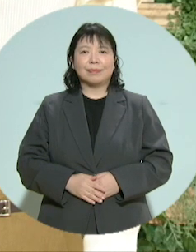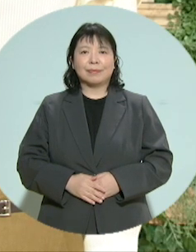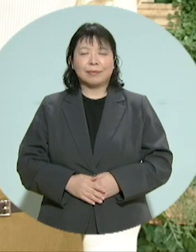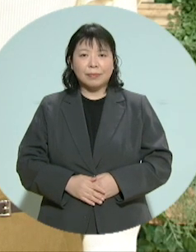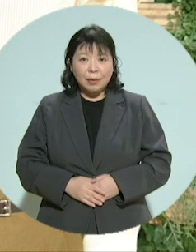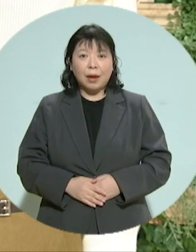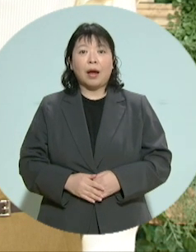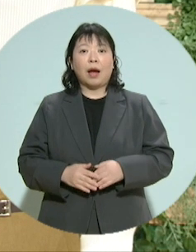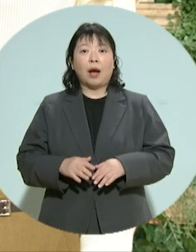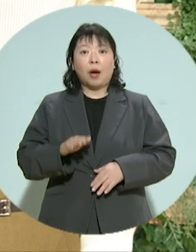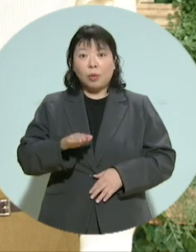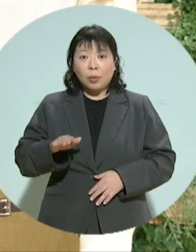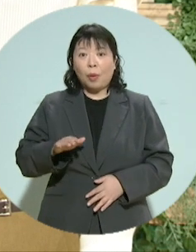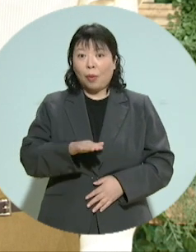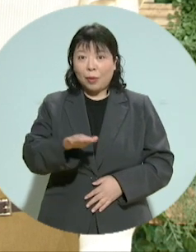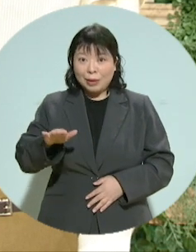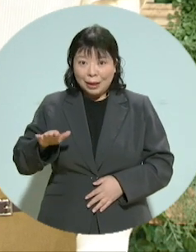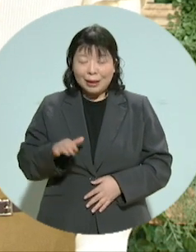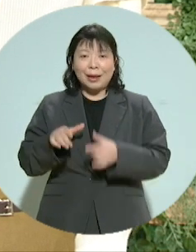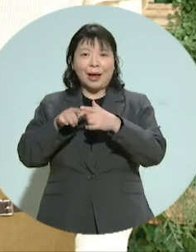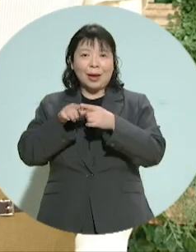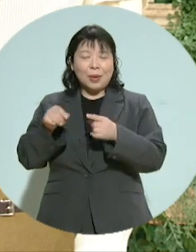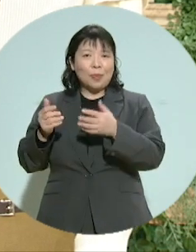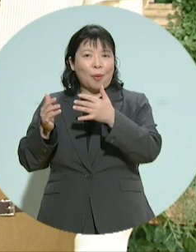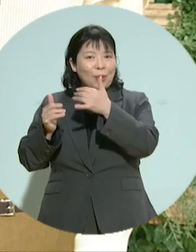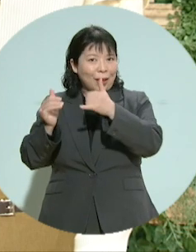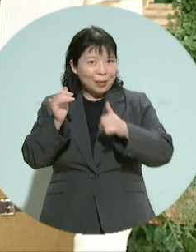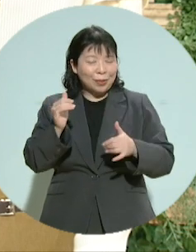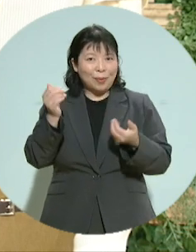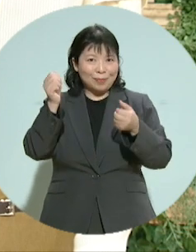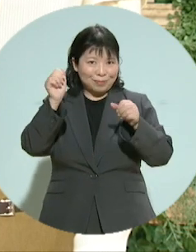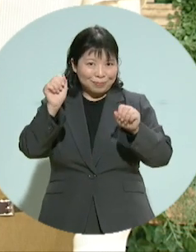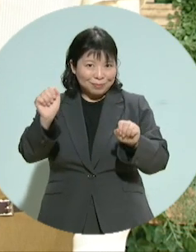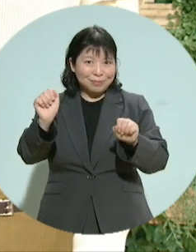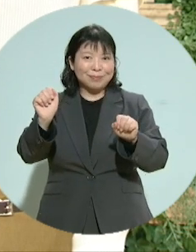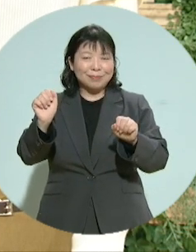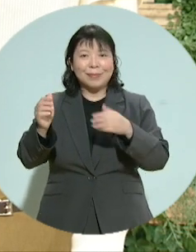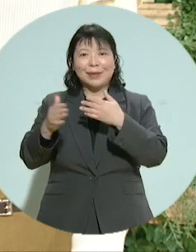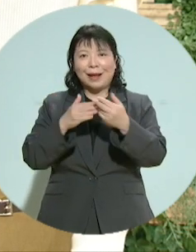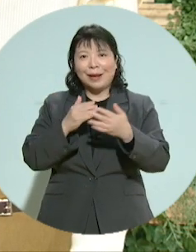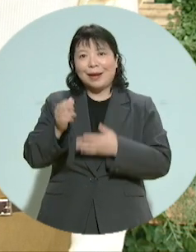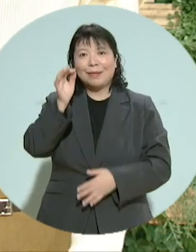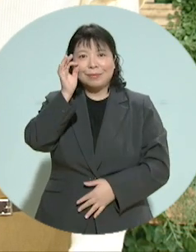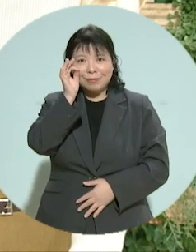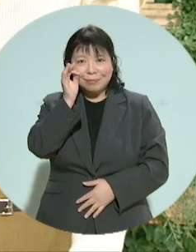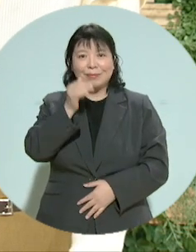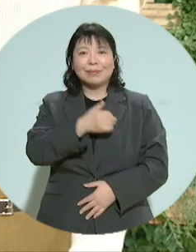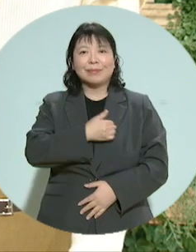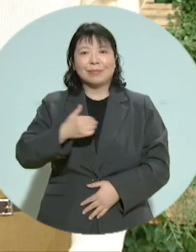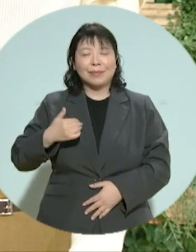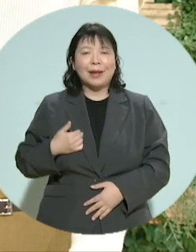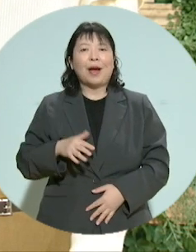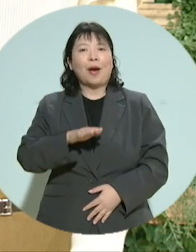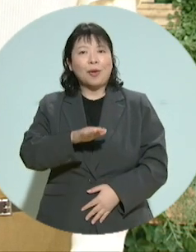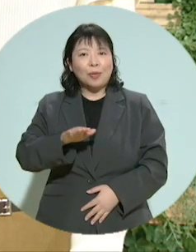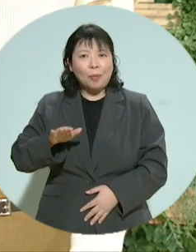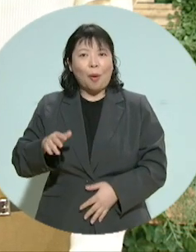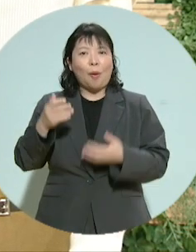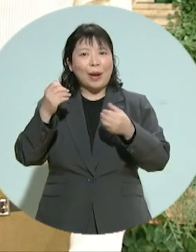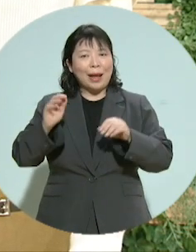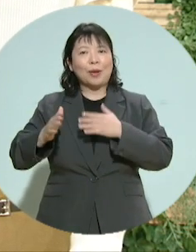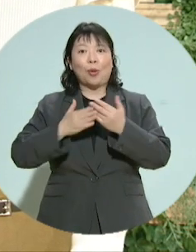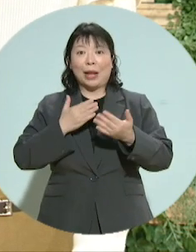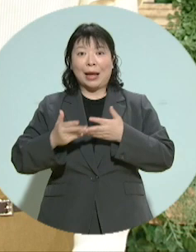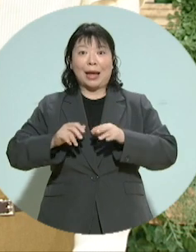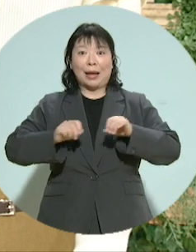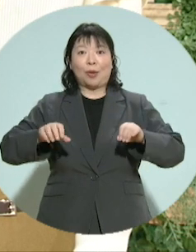子どもたちが多彩な日本の伝統芸能を体験・鑑賞できる子ども芸能体験広場の参